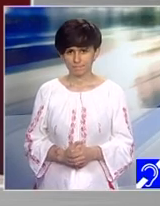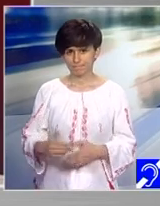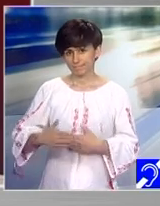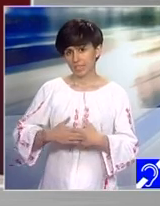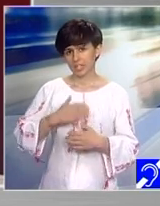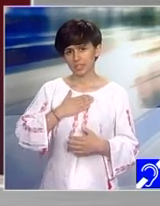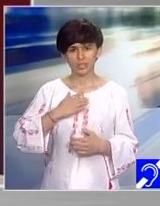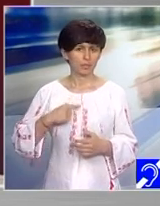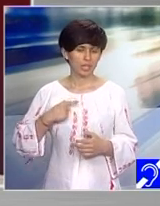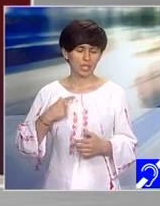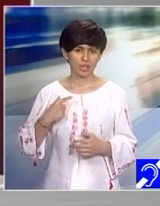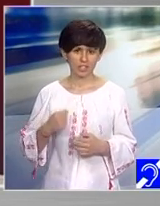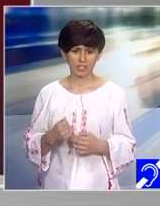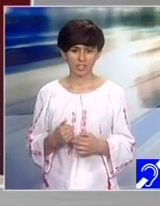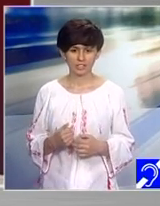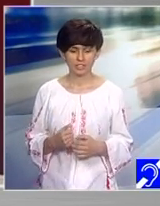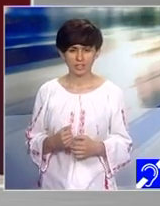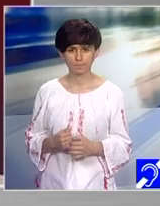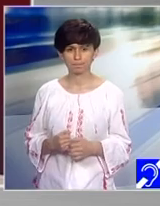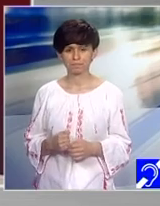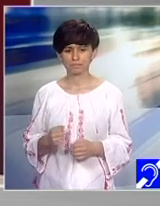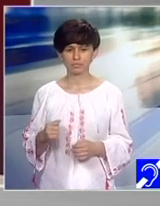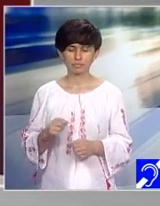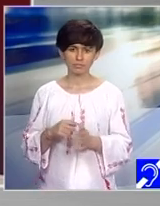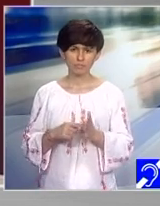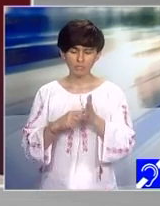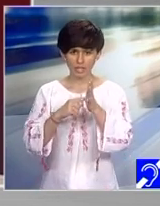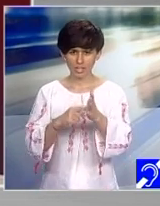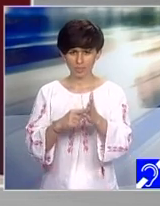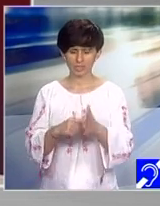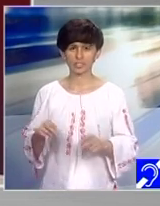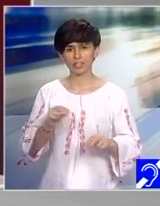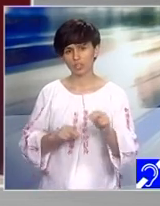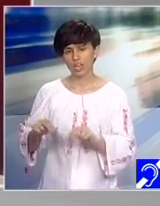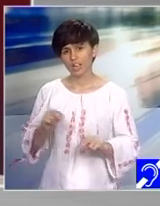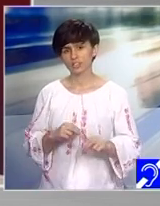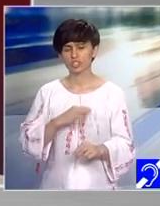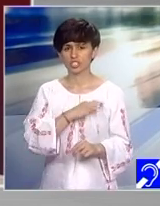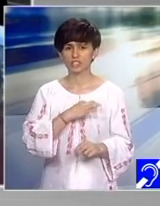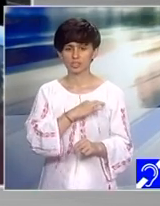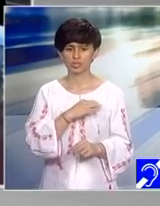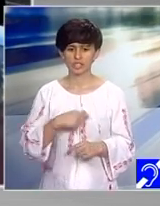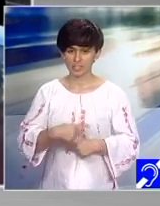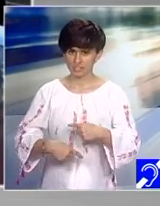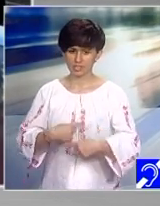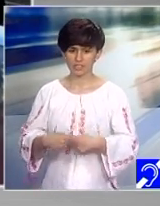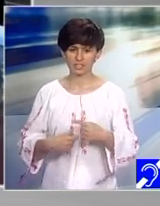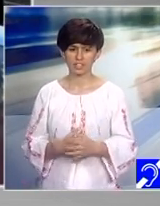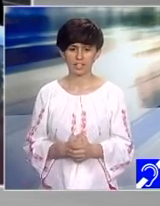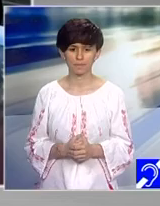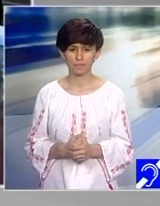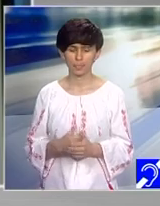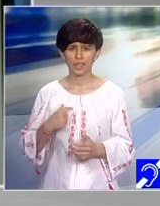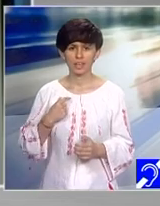Alături de mine se află acum Sebastian Paic, reprezentantul Asociației Studențești Zestrea, un